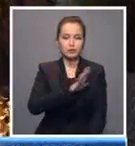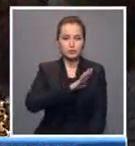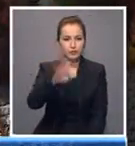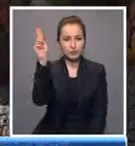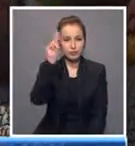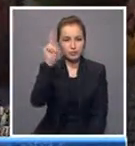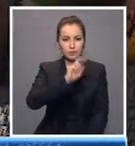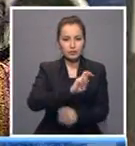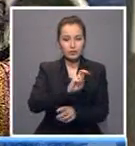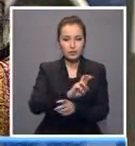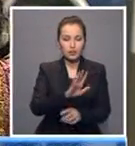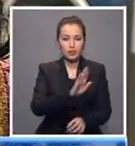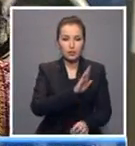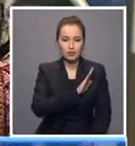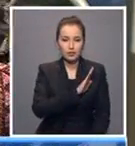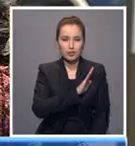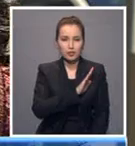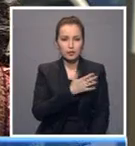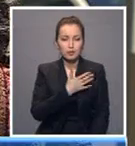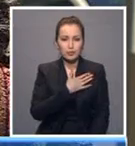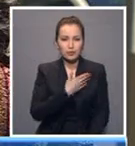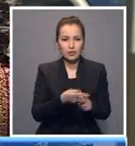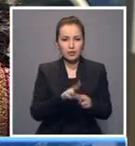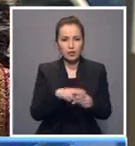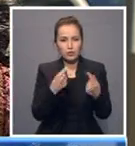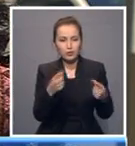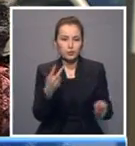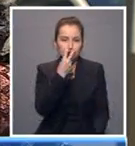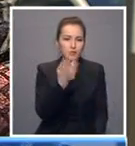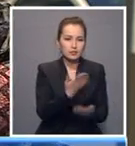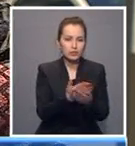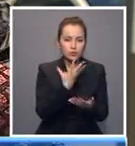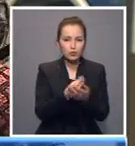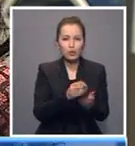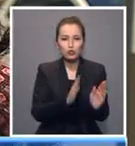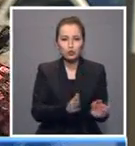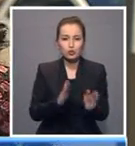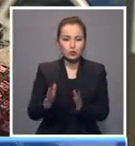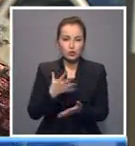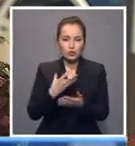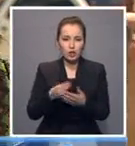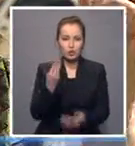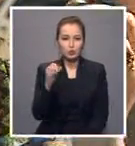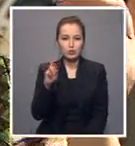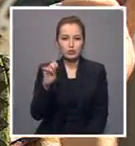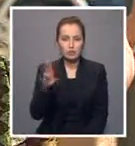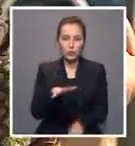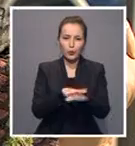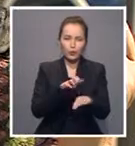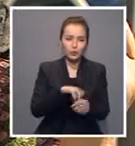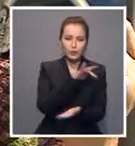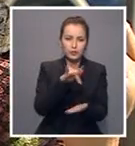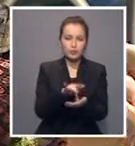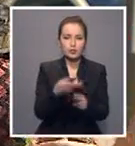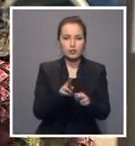Мысалы мен бір-екі күндікте жолға жүргелі тұрмын, жан жақтардан қарап атырмыз да жерді уже. Мына Көкшетау жақтан, Шушинский жақтан, потом мына жерде Тайтөбе